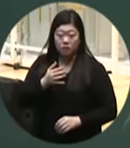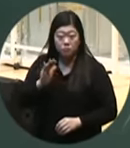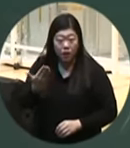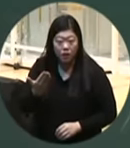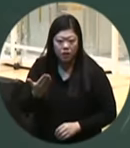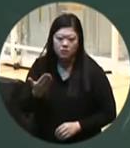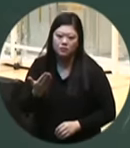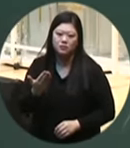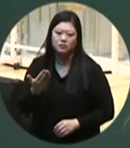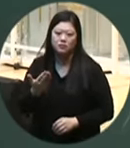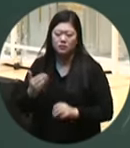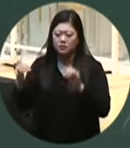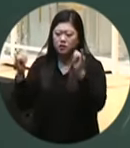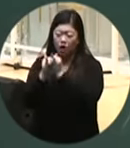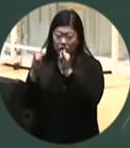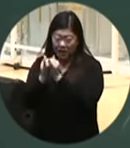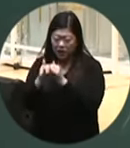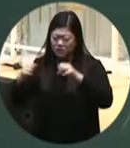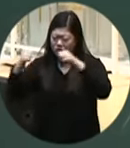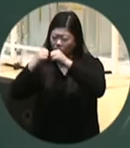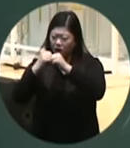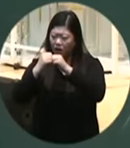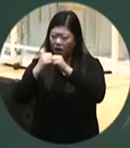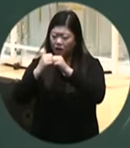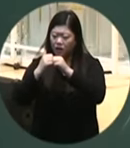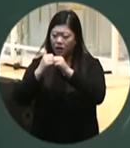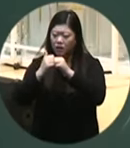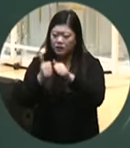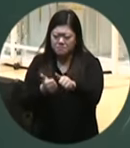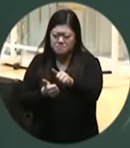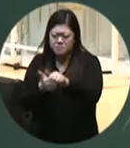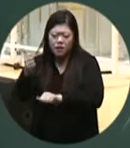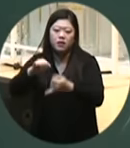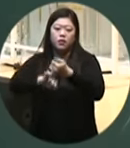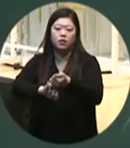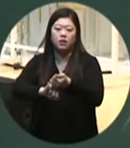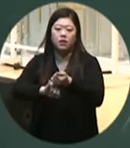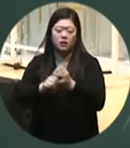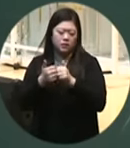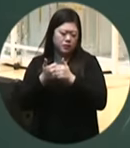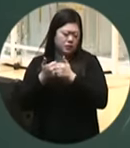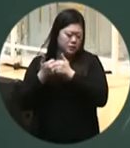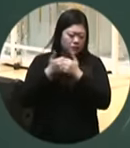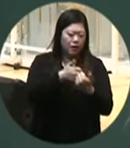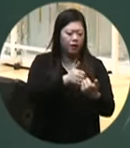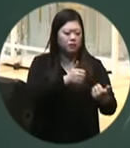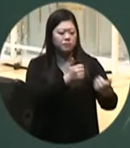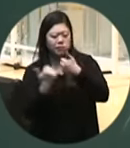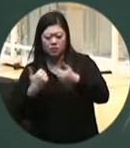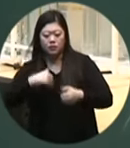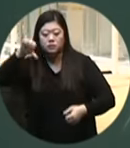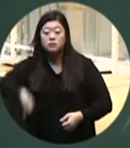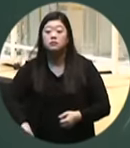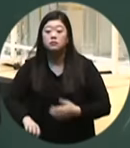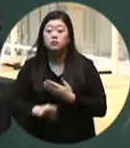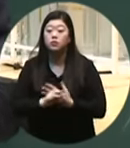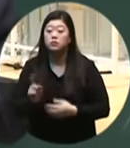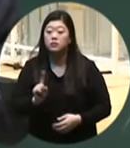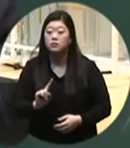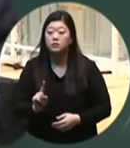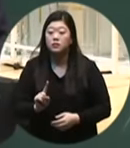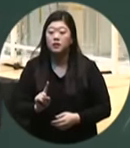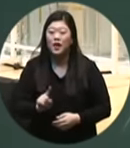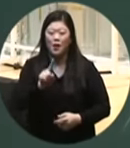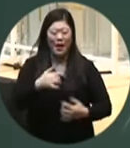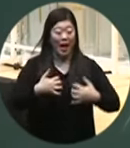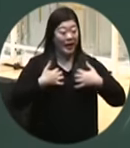실패하거나 이렇게 하면 안 돼요. And you cannot fail in the battle. 전쟁은 2등하면 안 돼요. And you cannot be the second place in the battle. 그렇죠. 게임은 2등하면 되는데